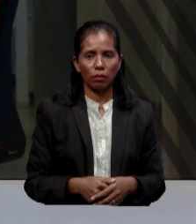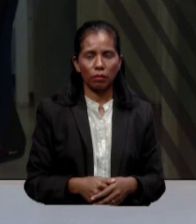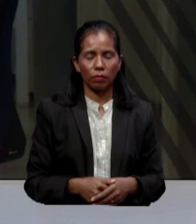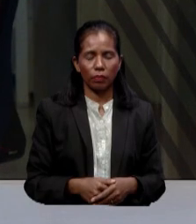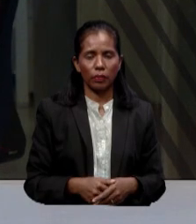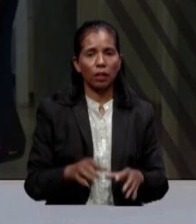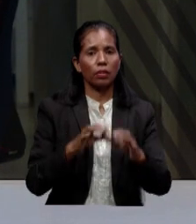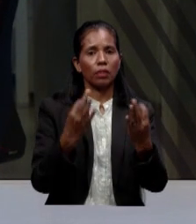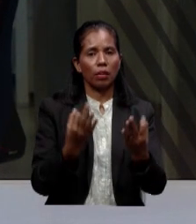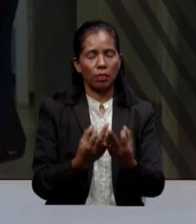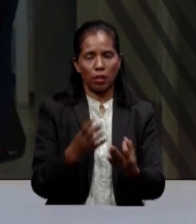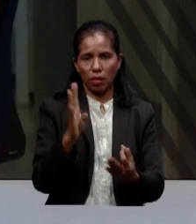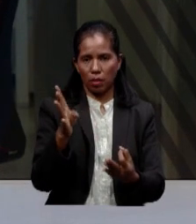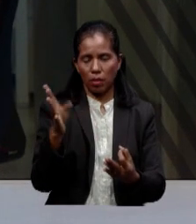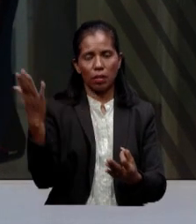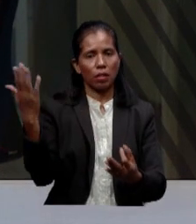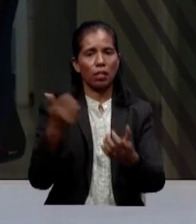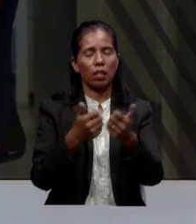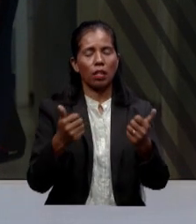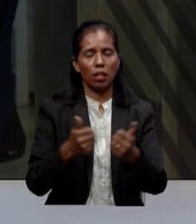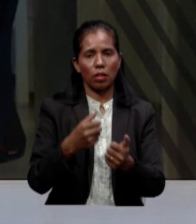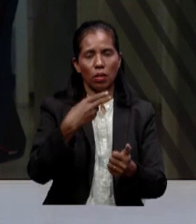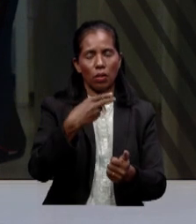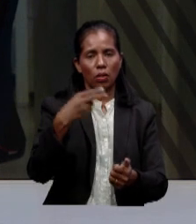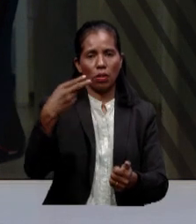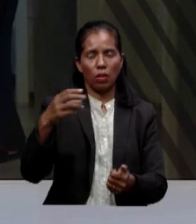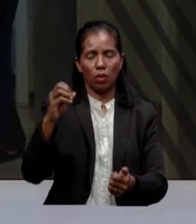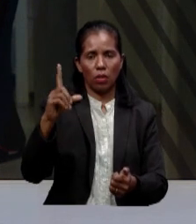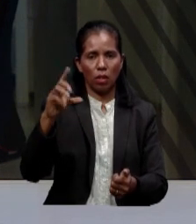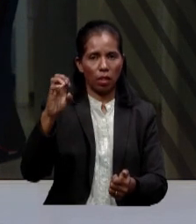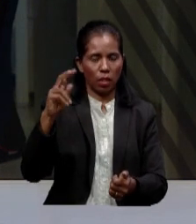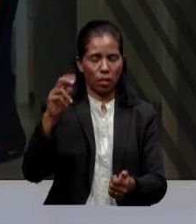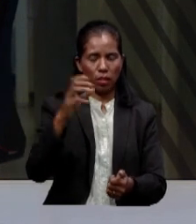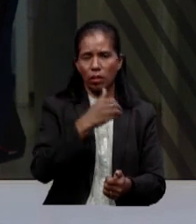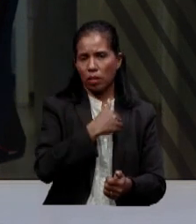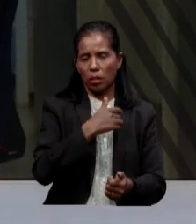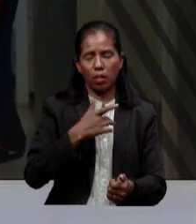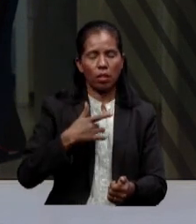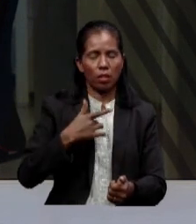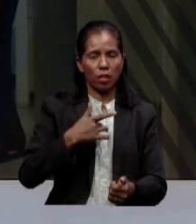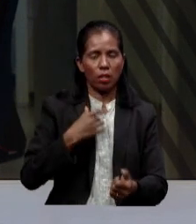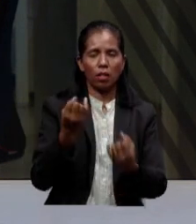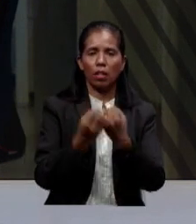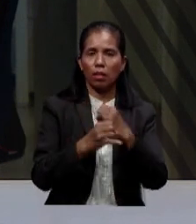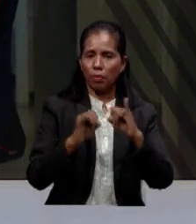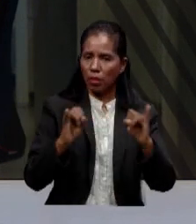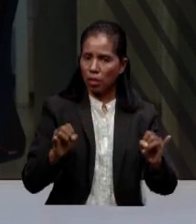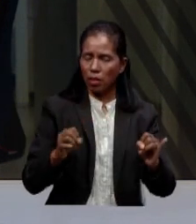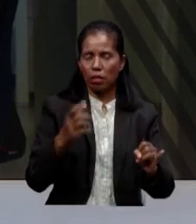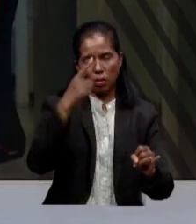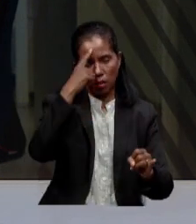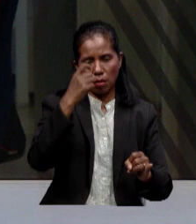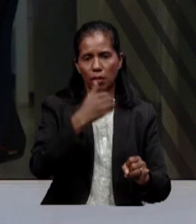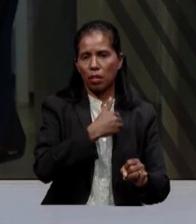Uma kain hat nulu resing i aldea Hoholete, suku Fatubosa, sedauk senti ukuang, tambah sedauk asesu